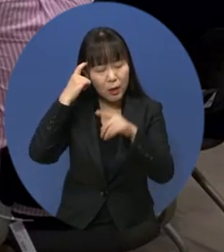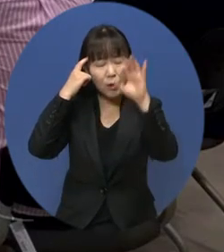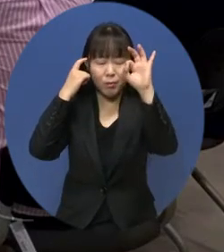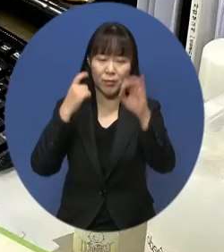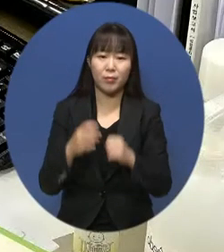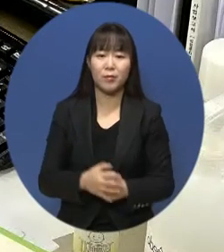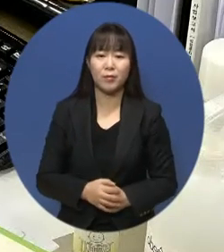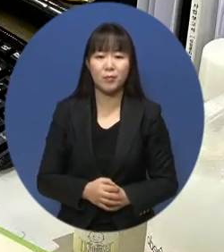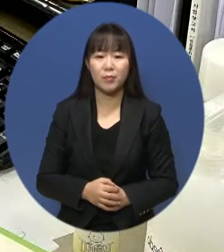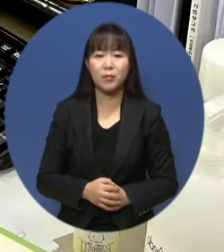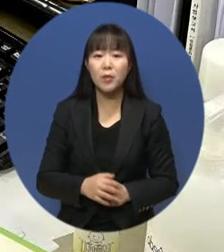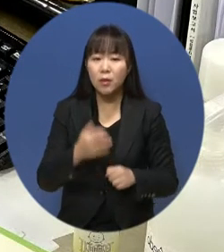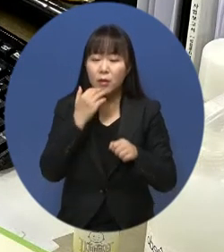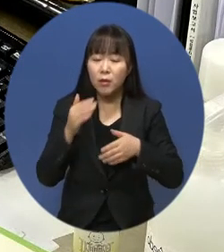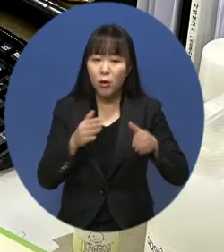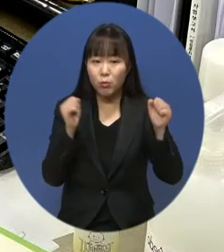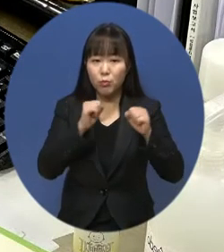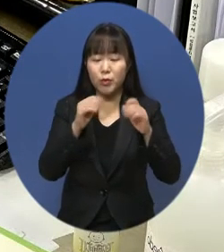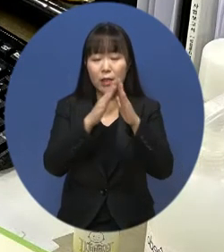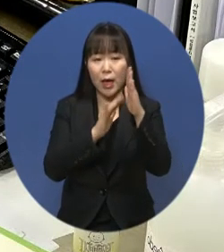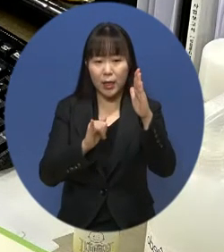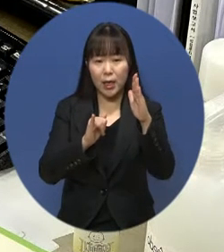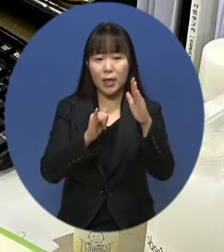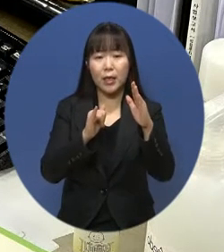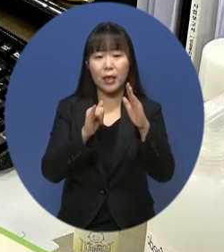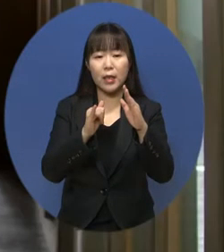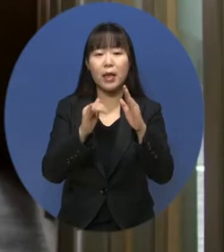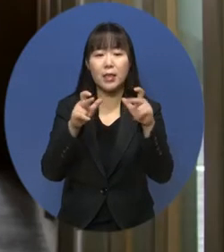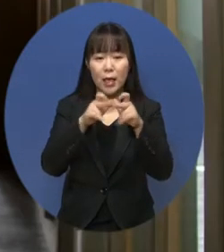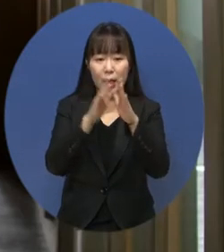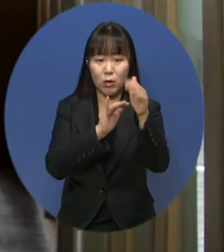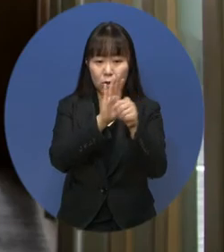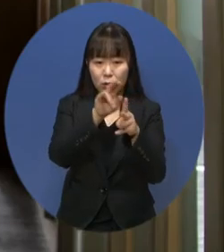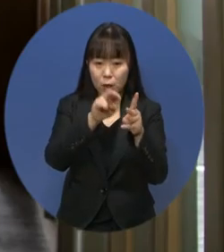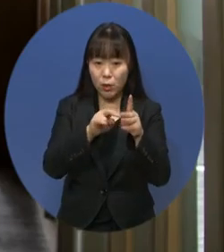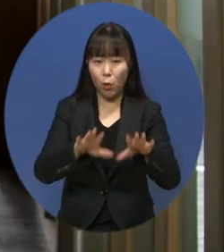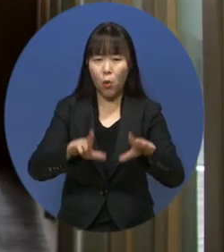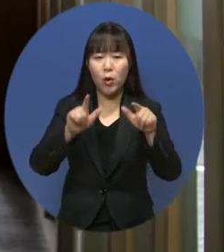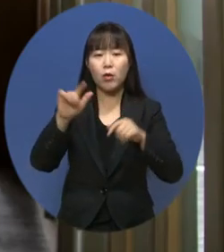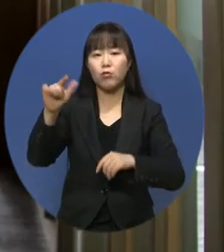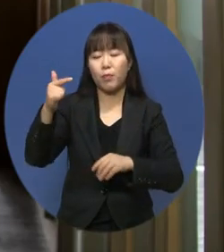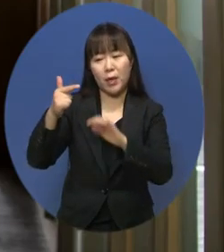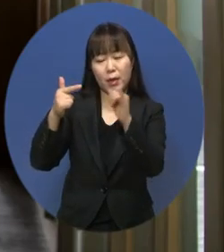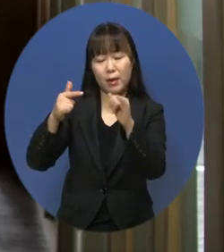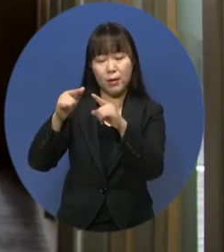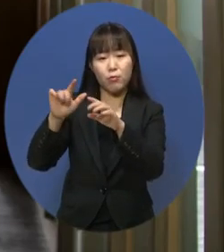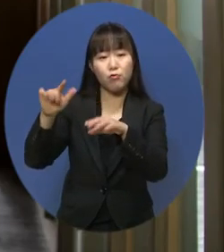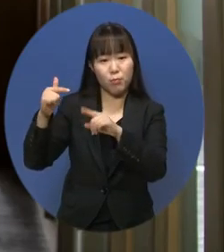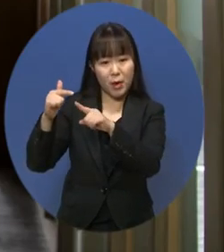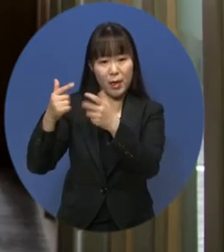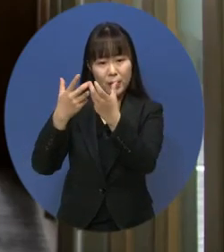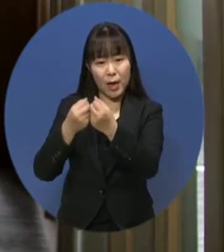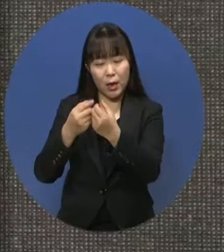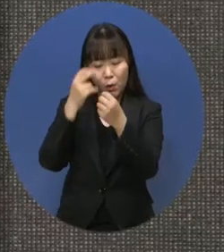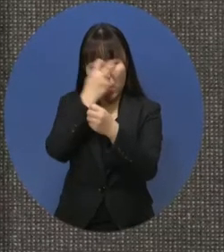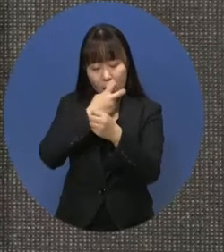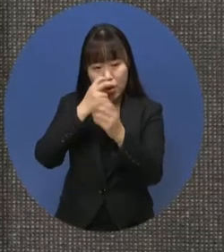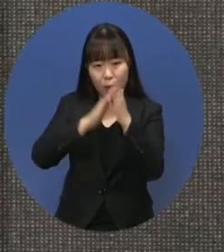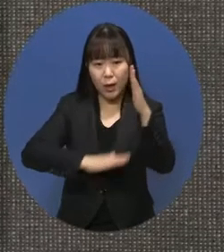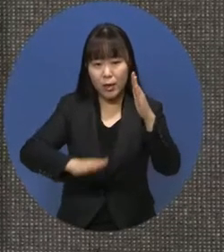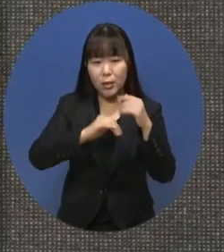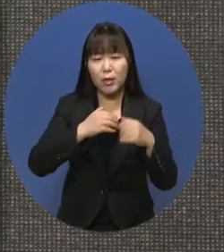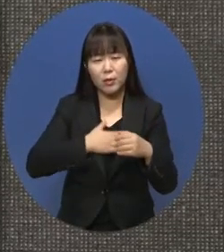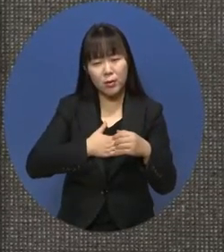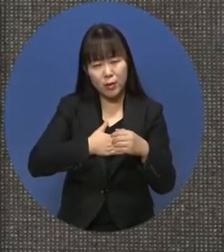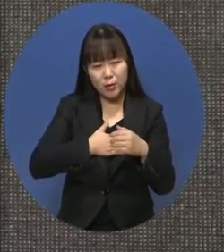됩니다. 경기 북부 장애인 가족 지원센터는 올해도 약 600여 사례 관리 가정에 정서적,